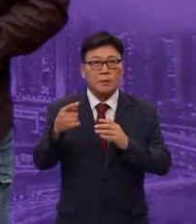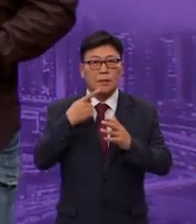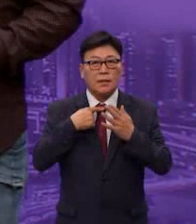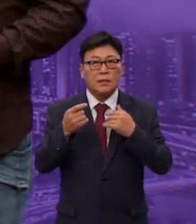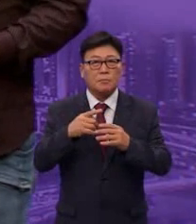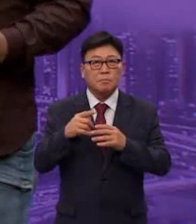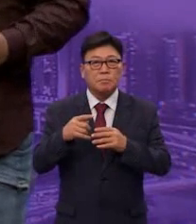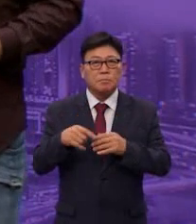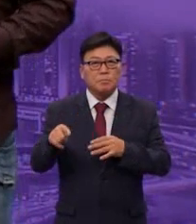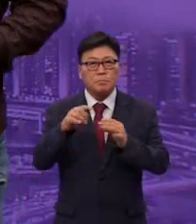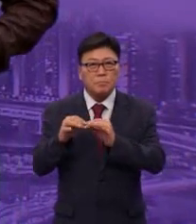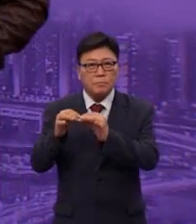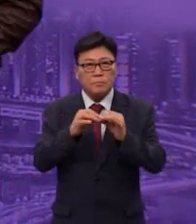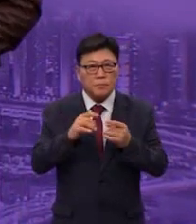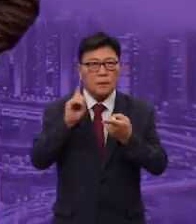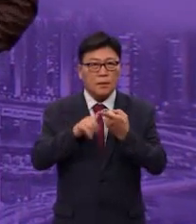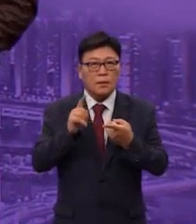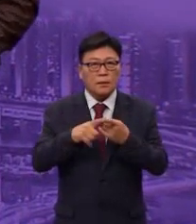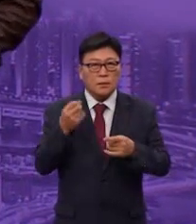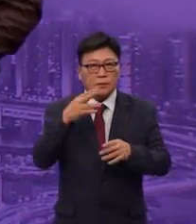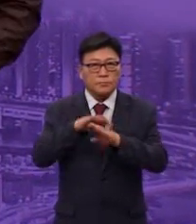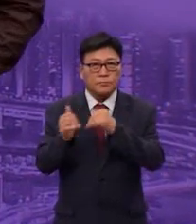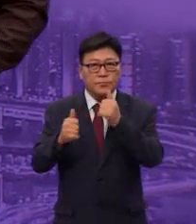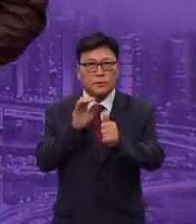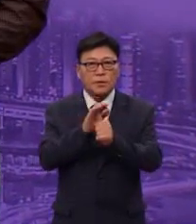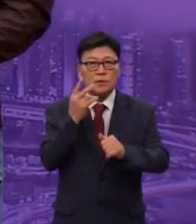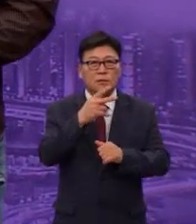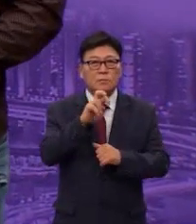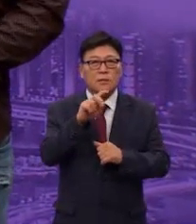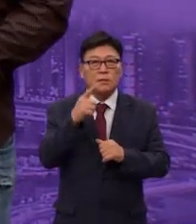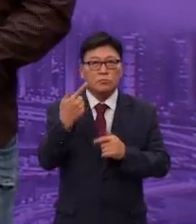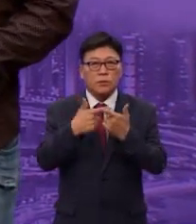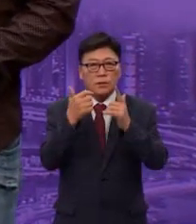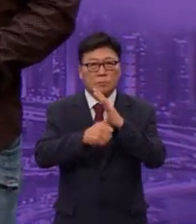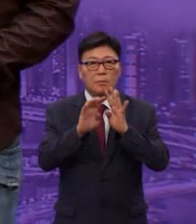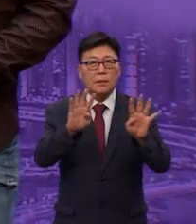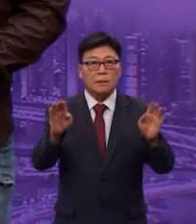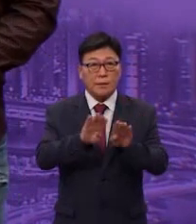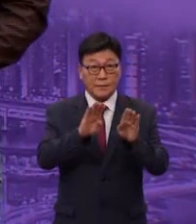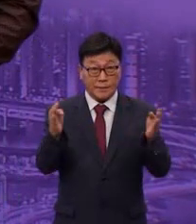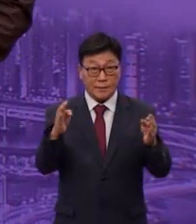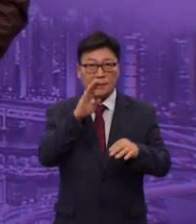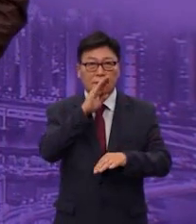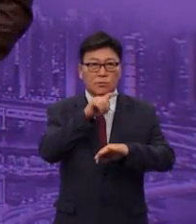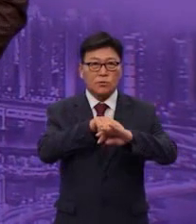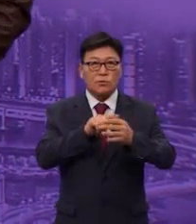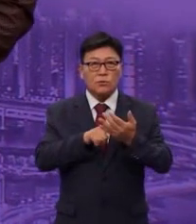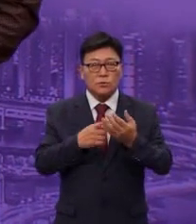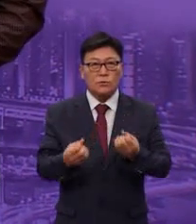먼저 실패의 경험 공유를 통해 재도전을 응원하는 21년 부산 실패 박람회 개최를 진심으로